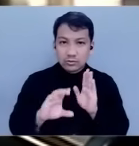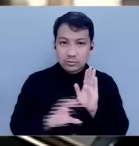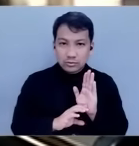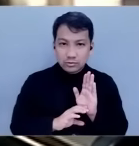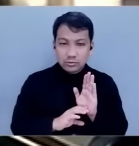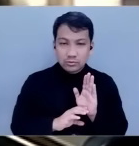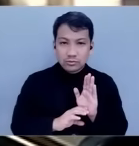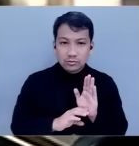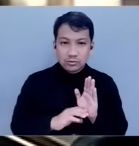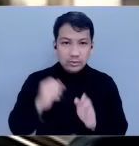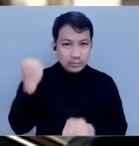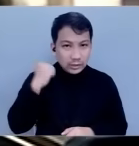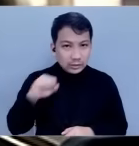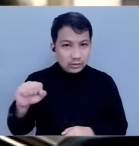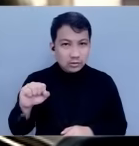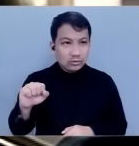treason,